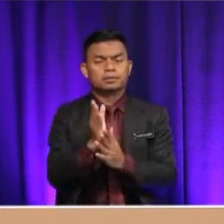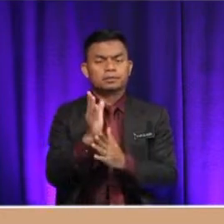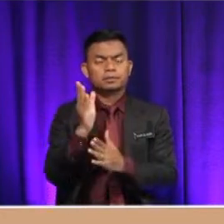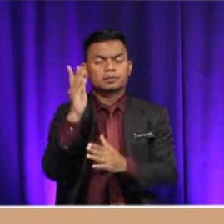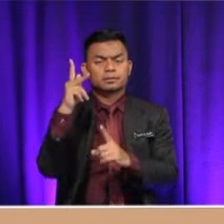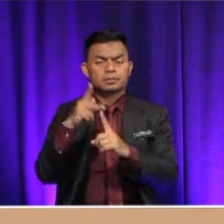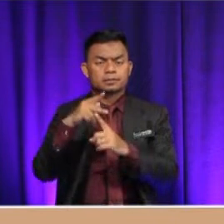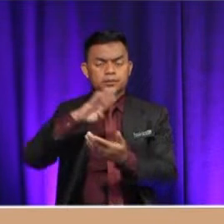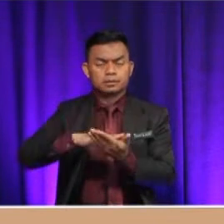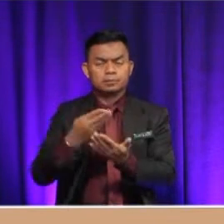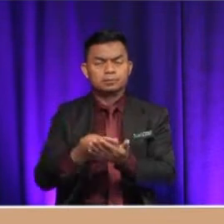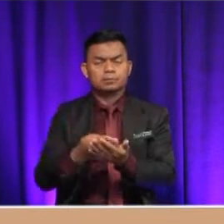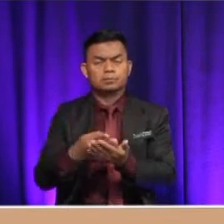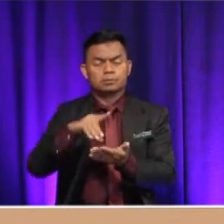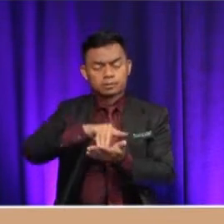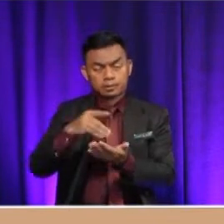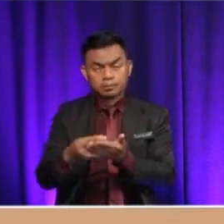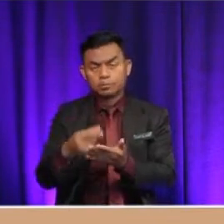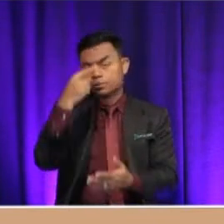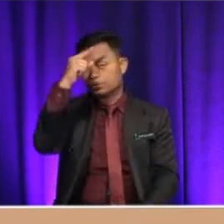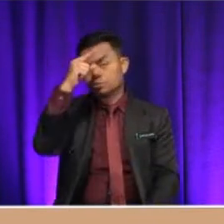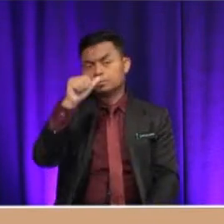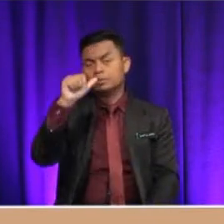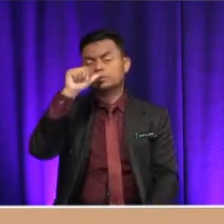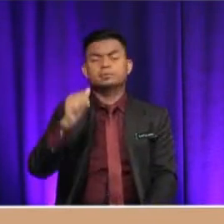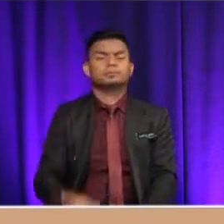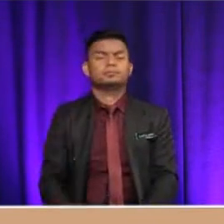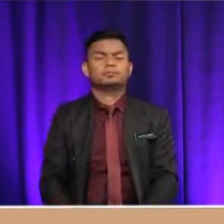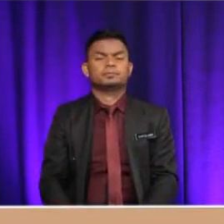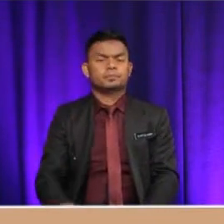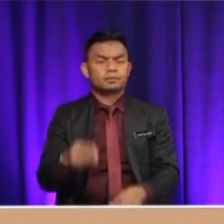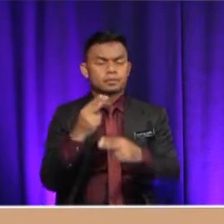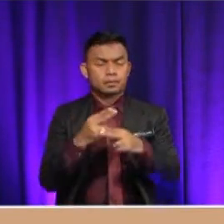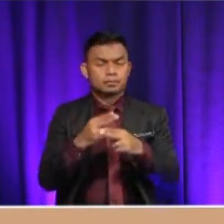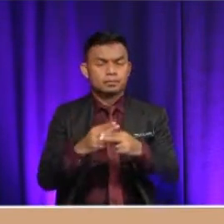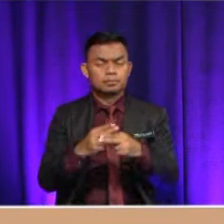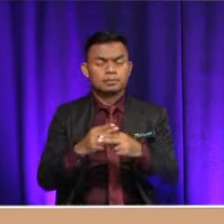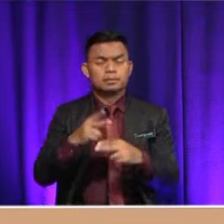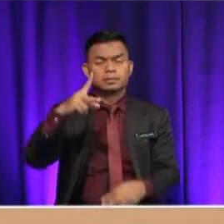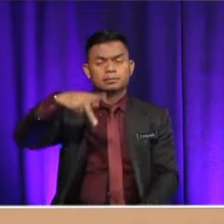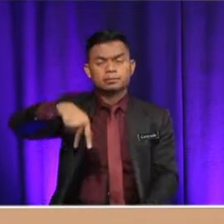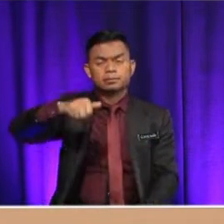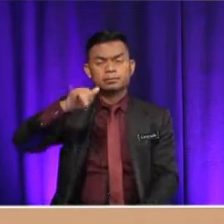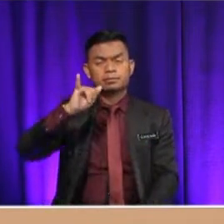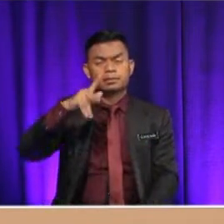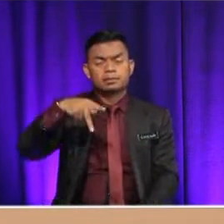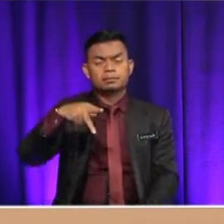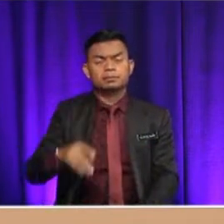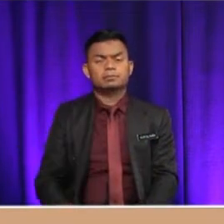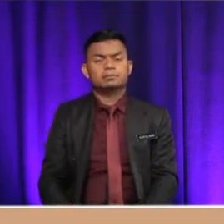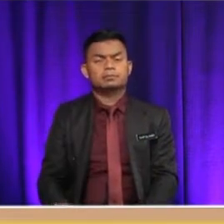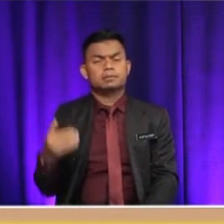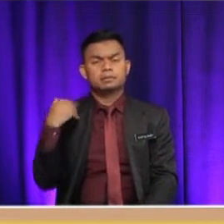air minuman. Okey, lagi satu kat sini, nama pipe daripada pipe utama ke meter air adalah pipe perhubungan.